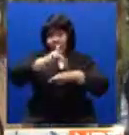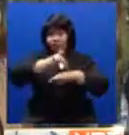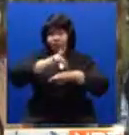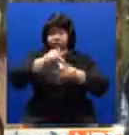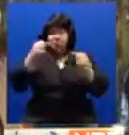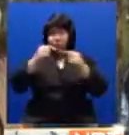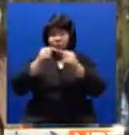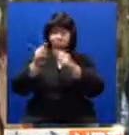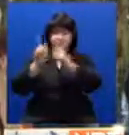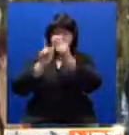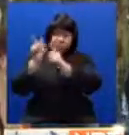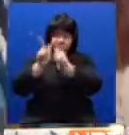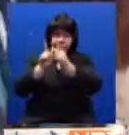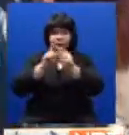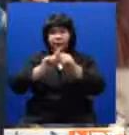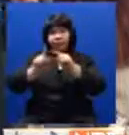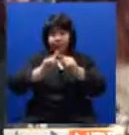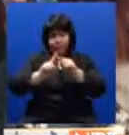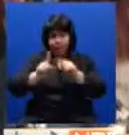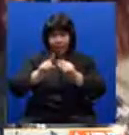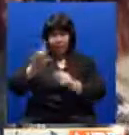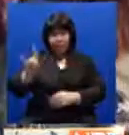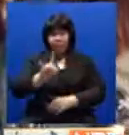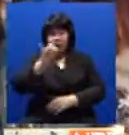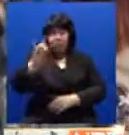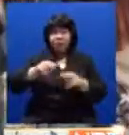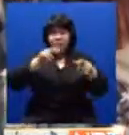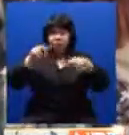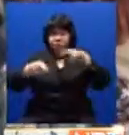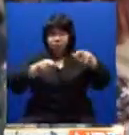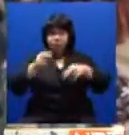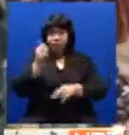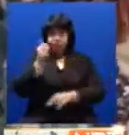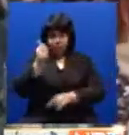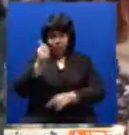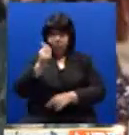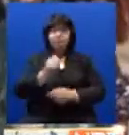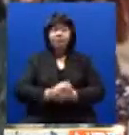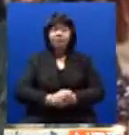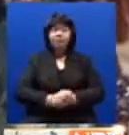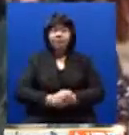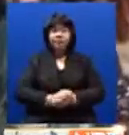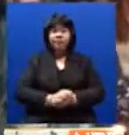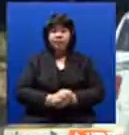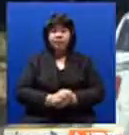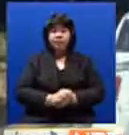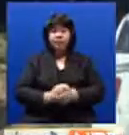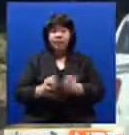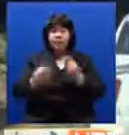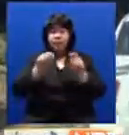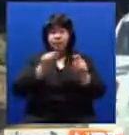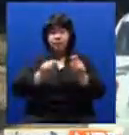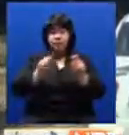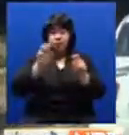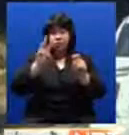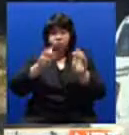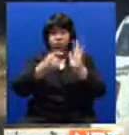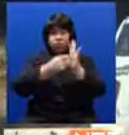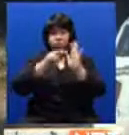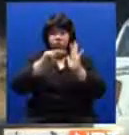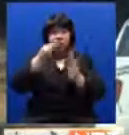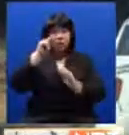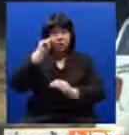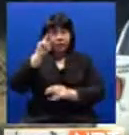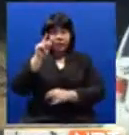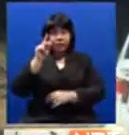กระดึง ผู้เรือและเขตรัษาพัศั์ป่าผู้หวงด้วยไม่ต่างจากที่บริเวณของอำเภอวังน้ำเขียวจัหวด